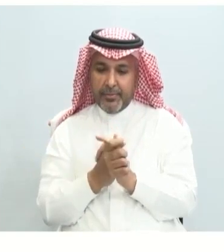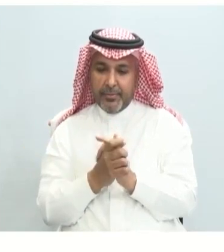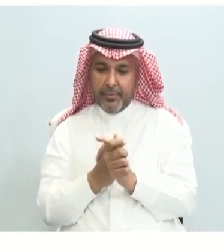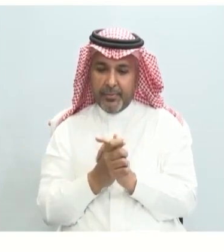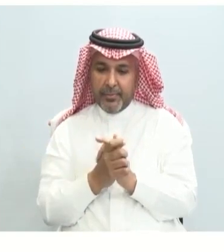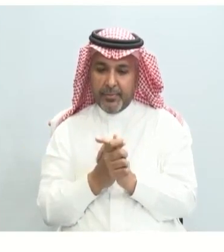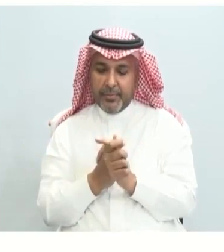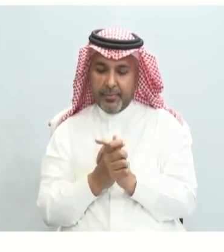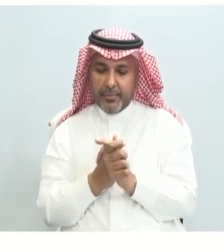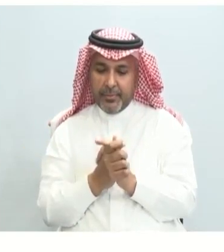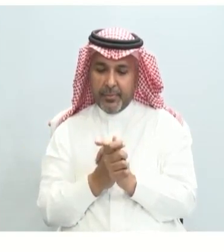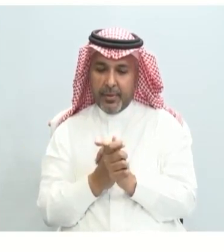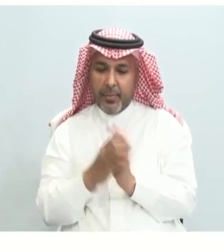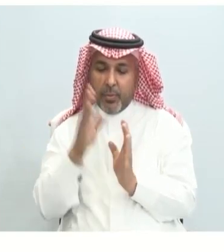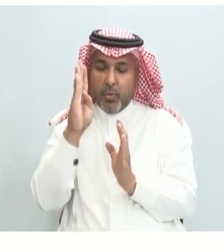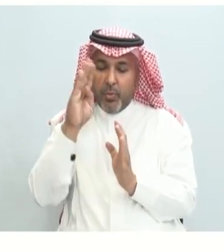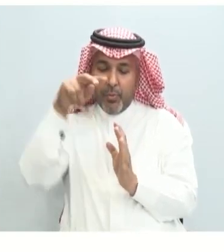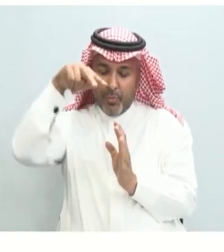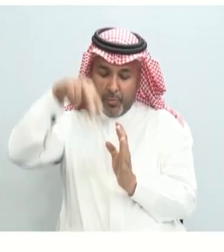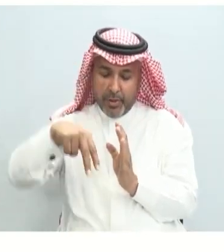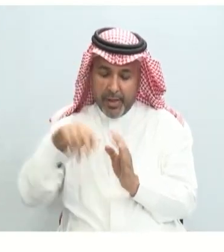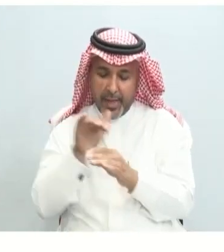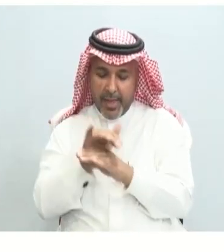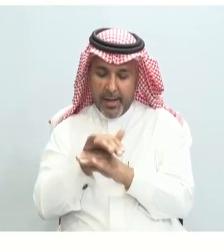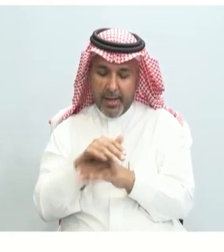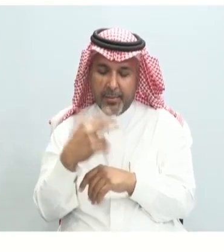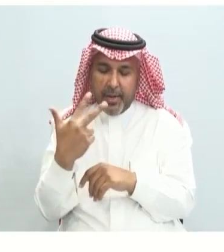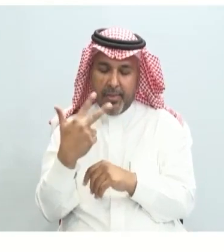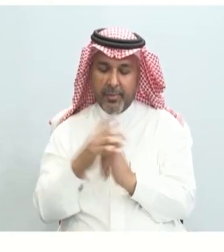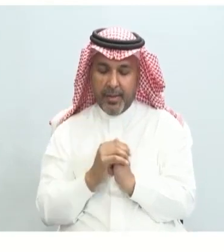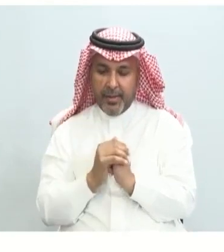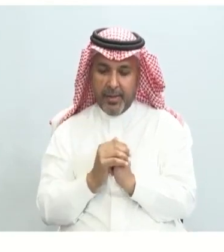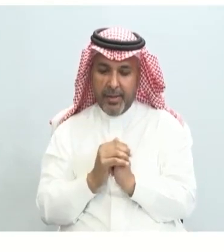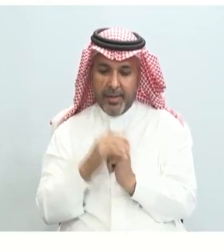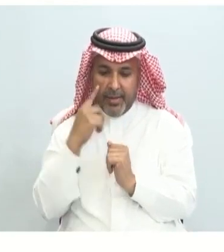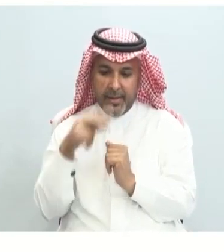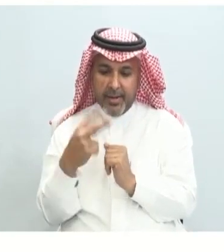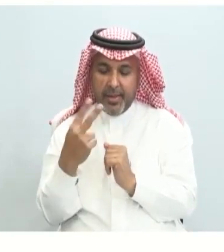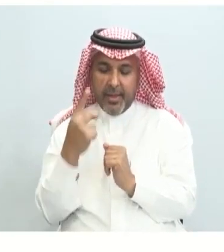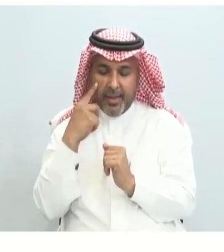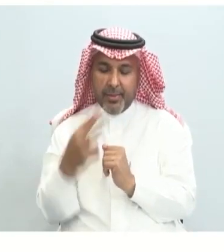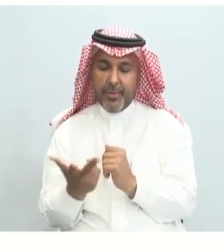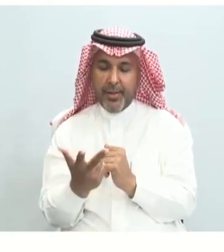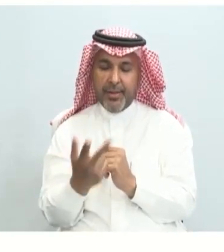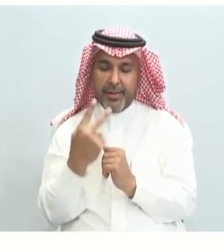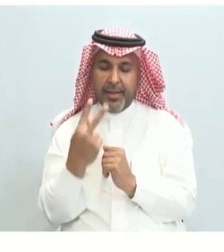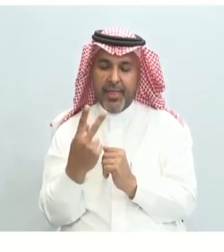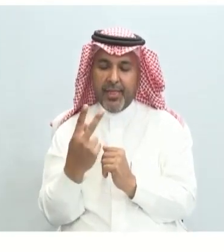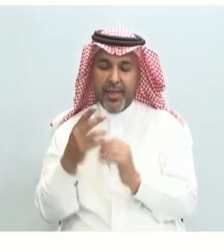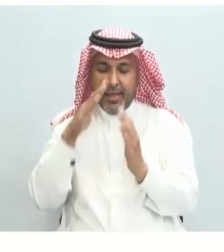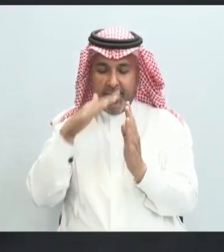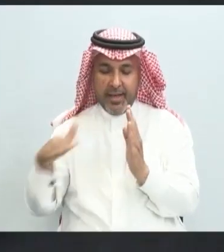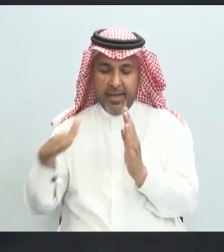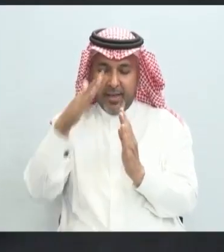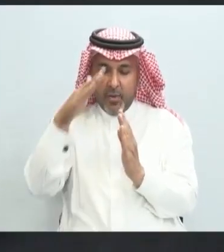يساوي 80 الان بهذه الصوره اما السي لا اعطاك لا الزاويه ولا الضلع فبالتالي في هذه الحاله